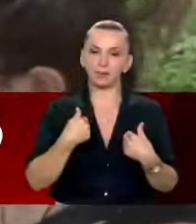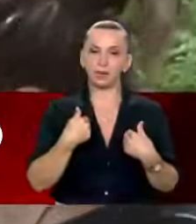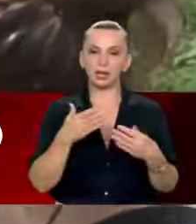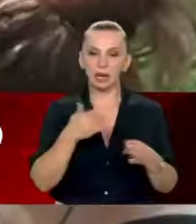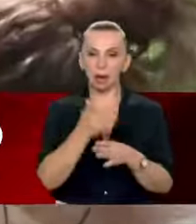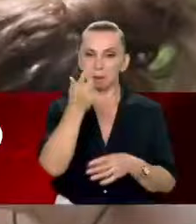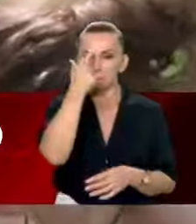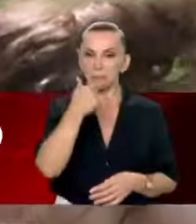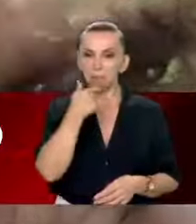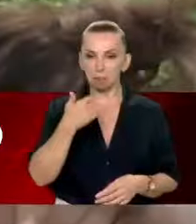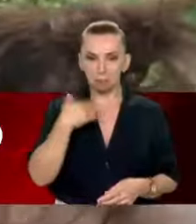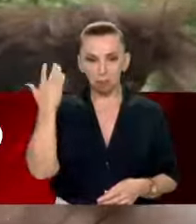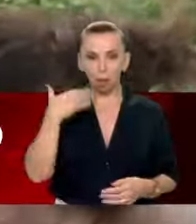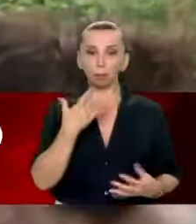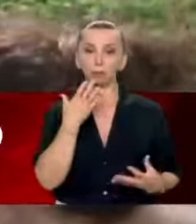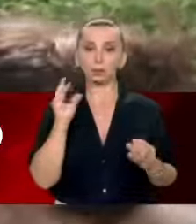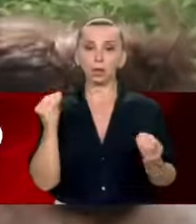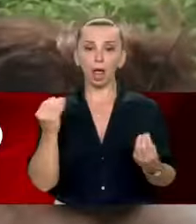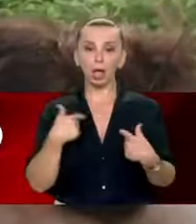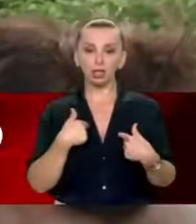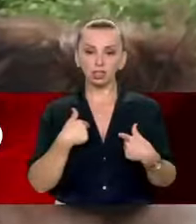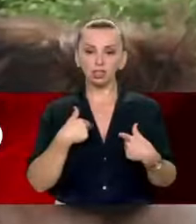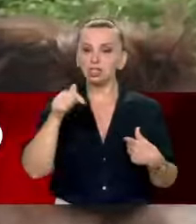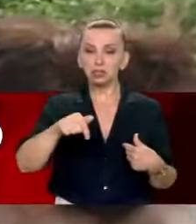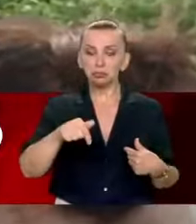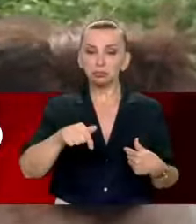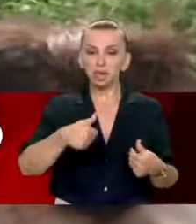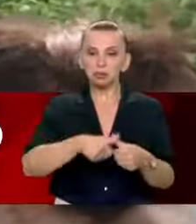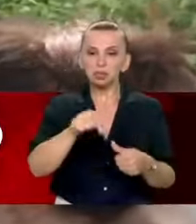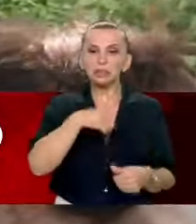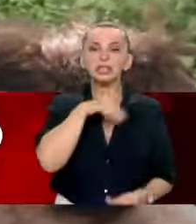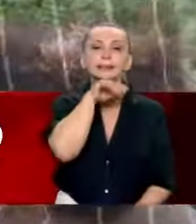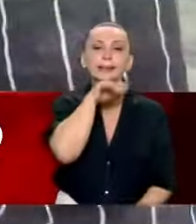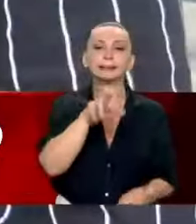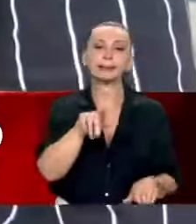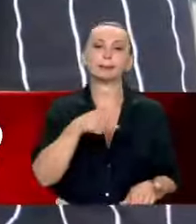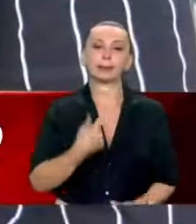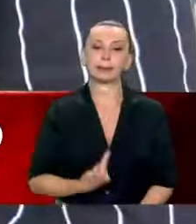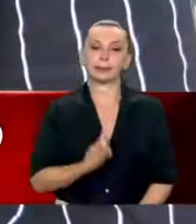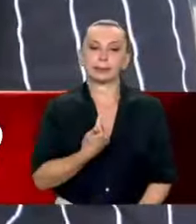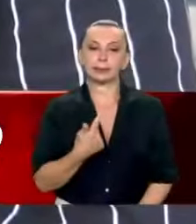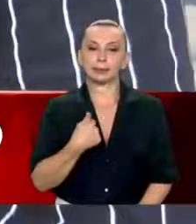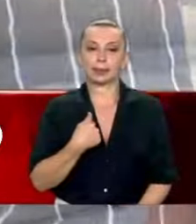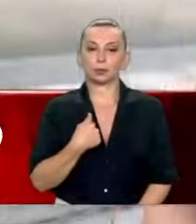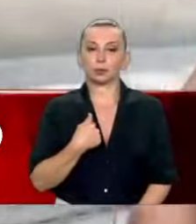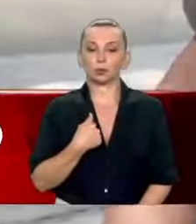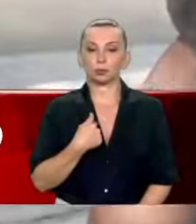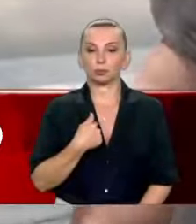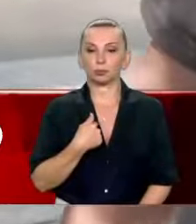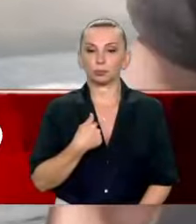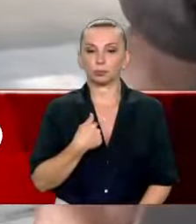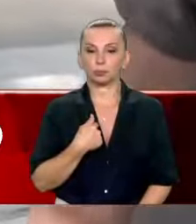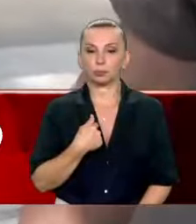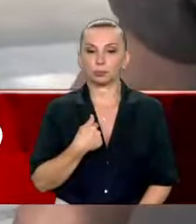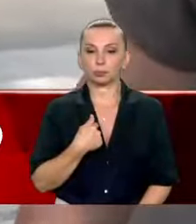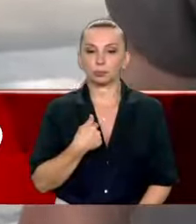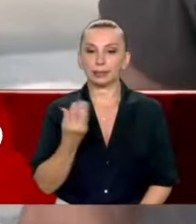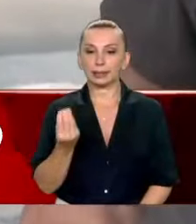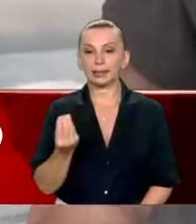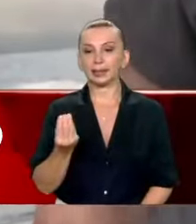ben bekarken daha gençtim. Şu an kendimi yaşlanmış hissediyorum. Karşındaki eşe de bağlı. Her şeyden öte bir kere